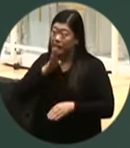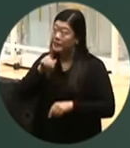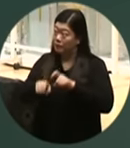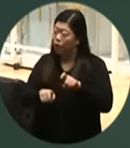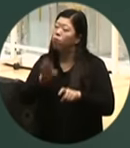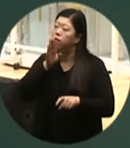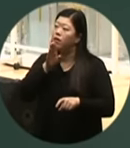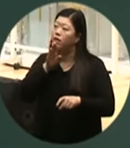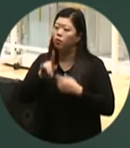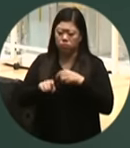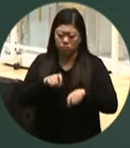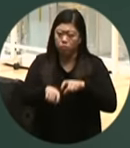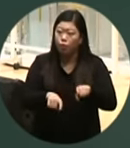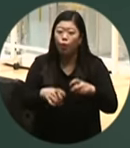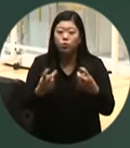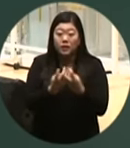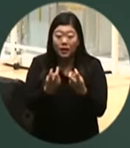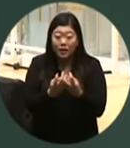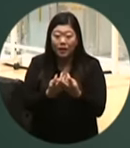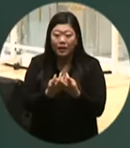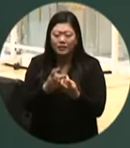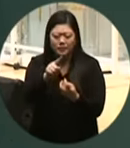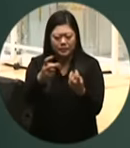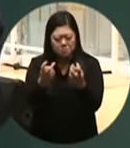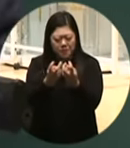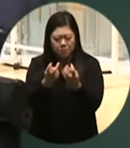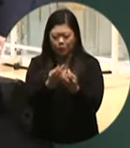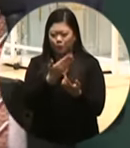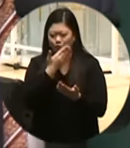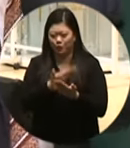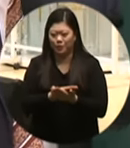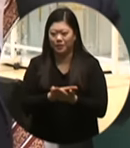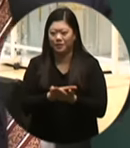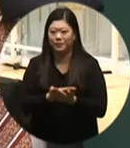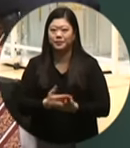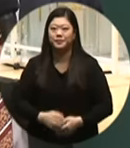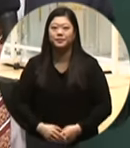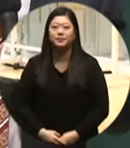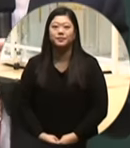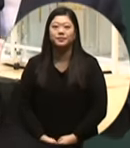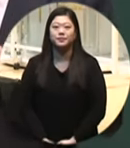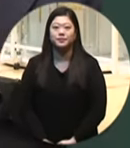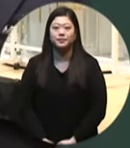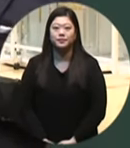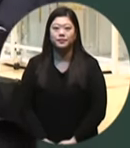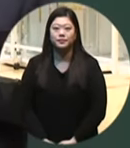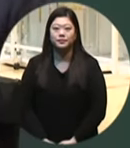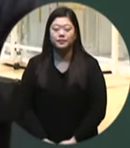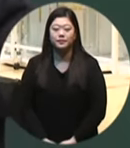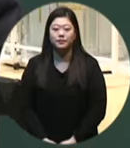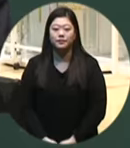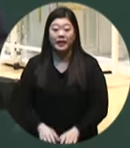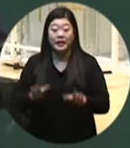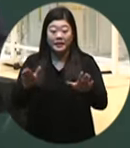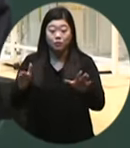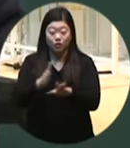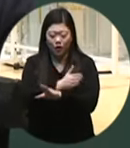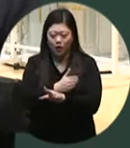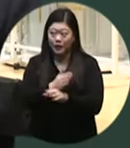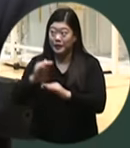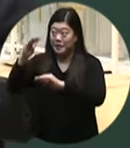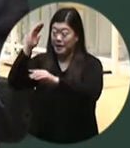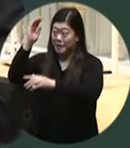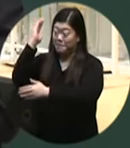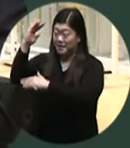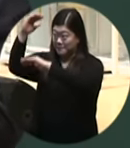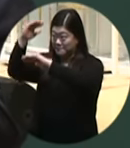되겠죠. If you're going to put things into practice, there are a few things, methods that you should know. 지금부터 이제 우리가 실천하는 게 중요하니까요. Why? Because